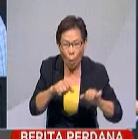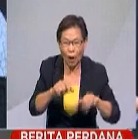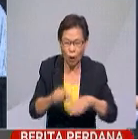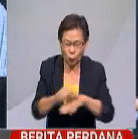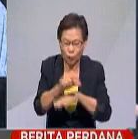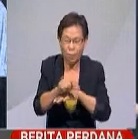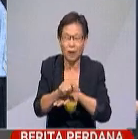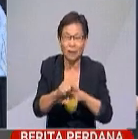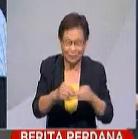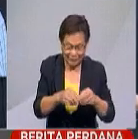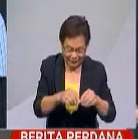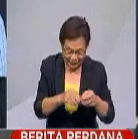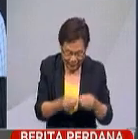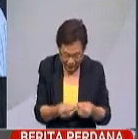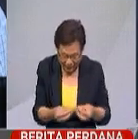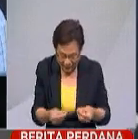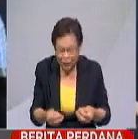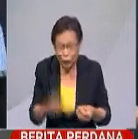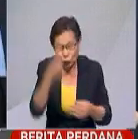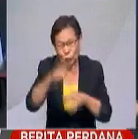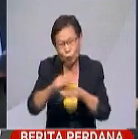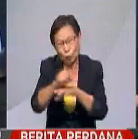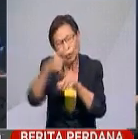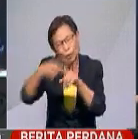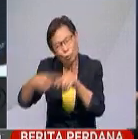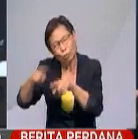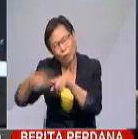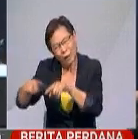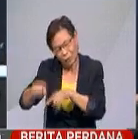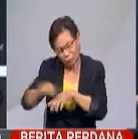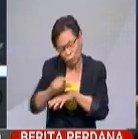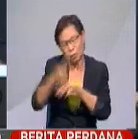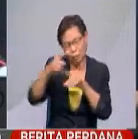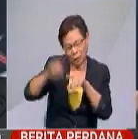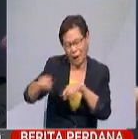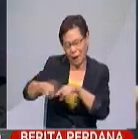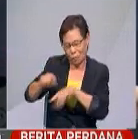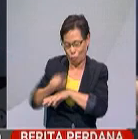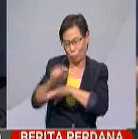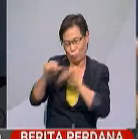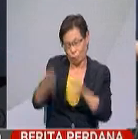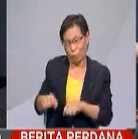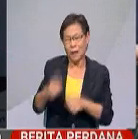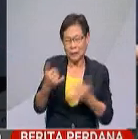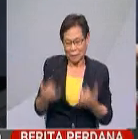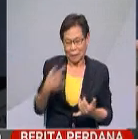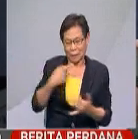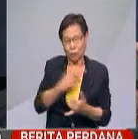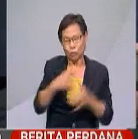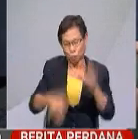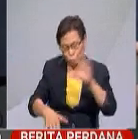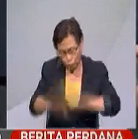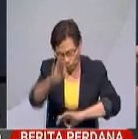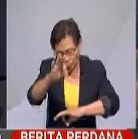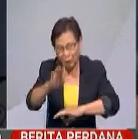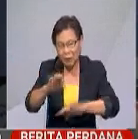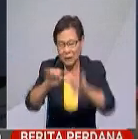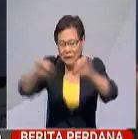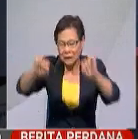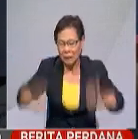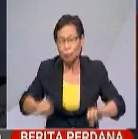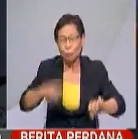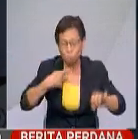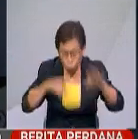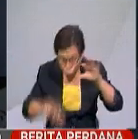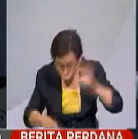diguna untuk bermacam-macam kegunaan. Jadi sekarang ni kita sudah jumpa sistem ini.